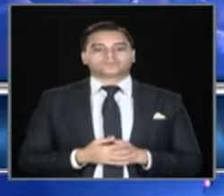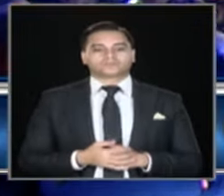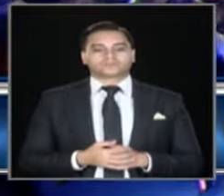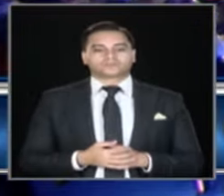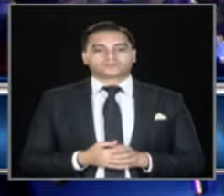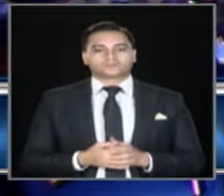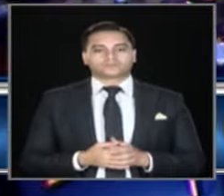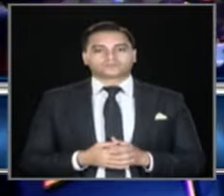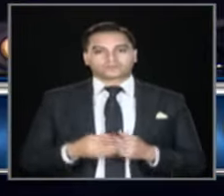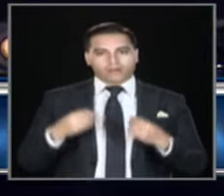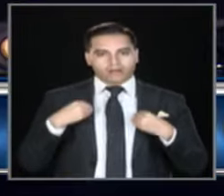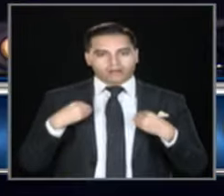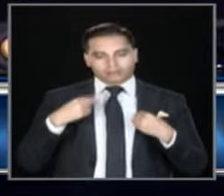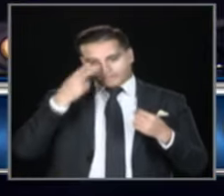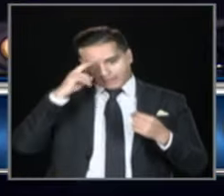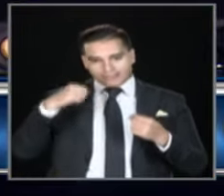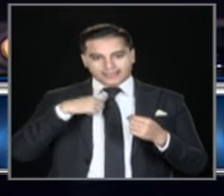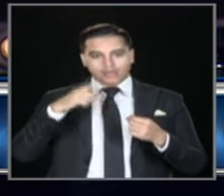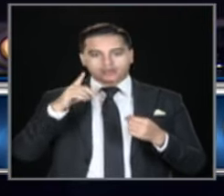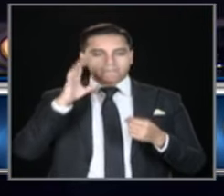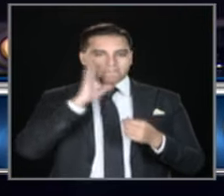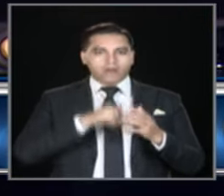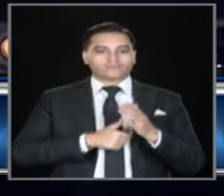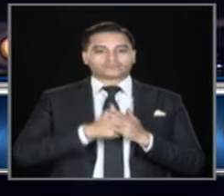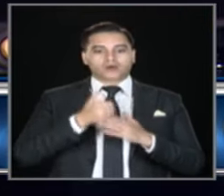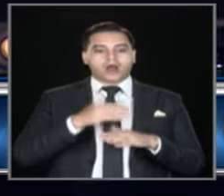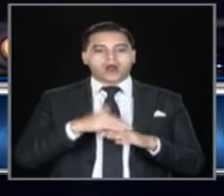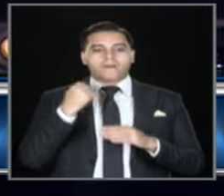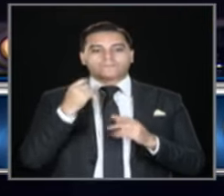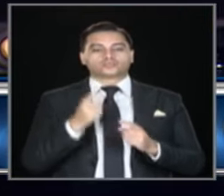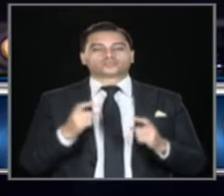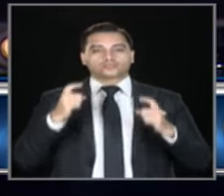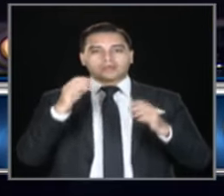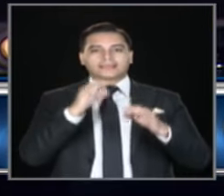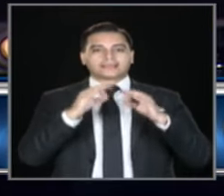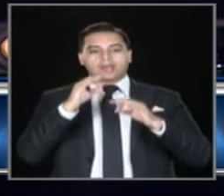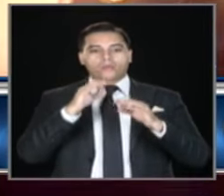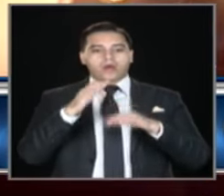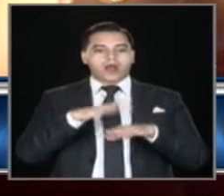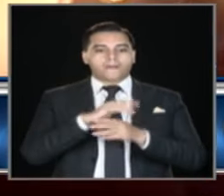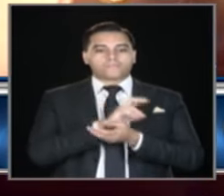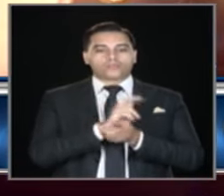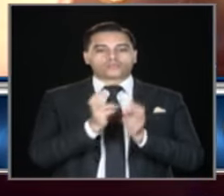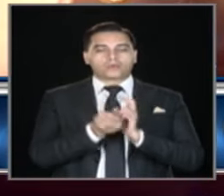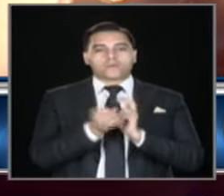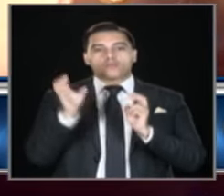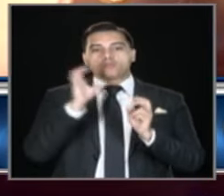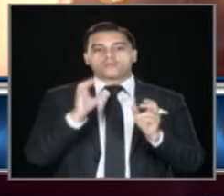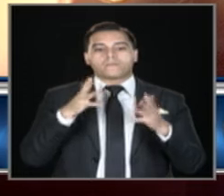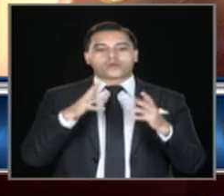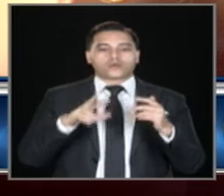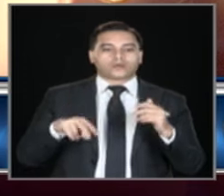الرابع رياضه ما هو النادي الحاصل على بطوله دوري المؤتمر الاوروبي لكره